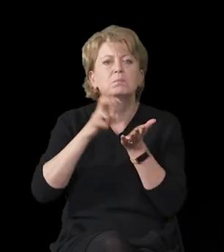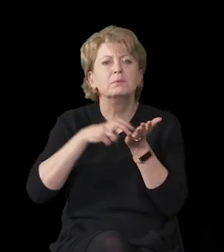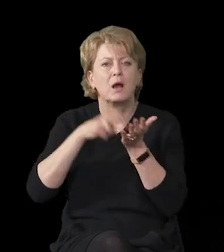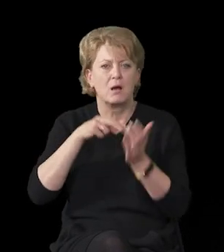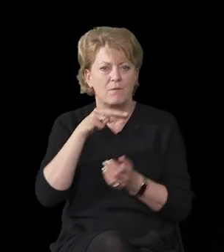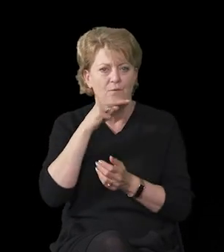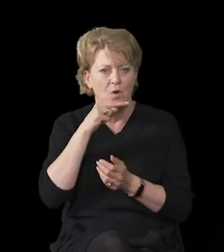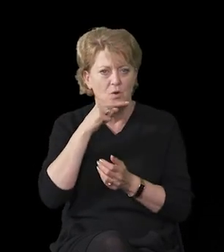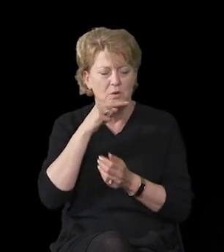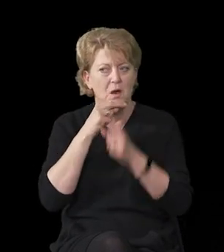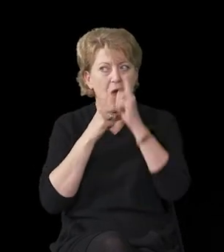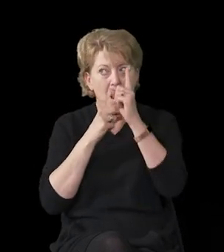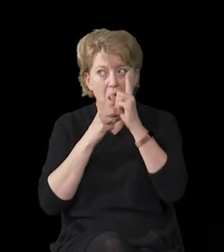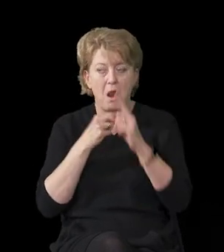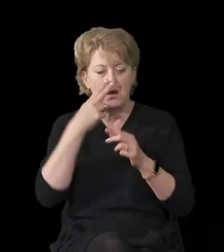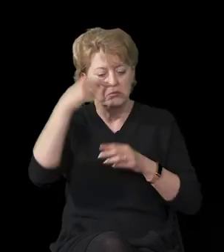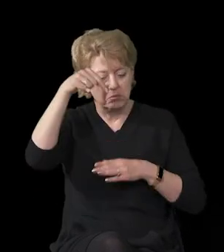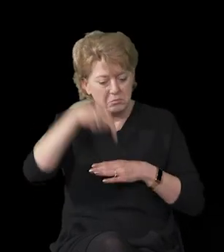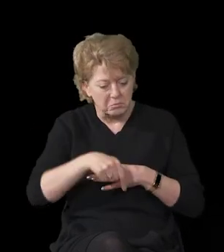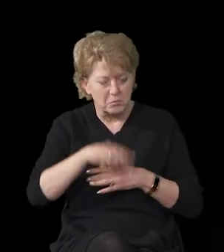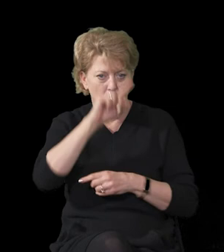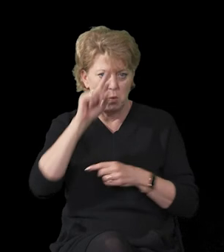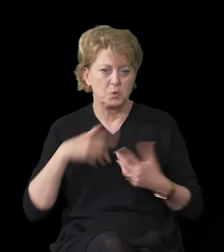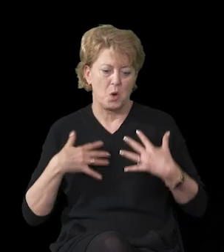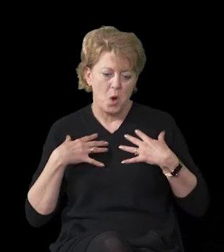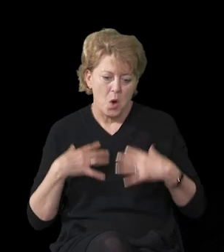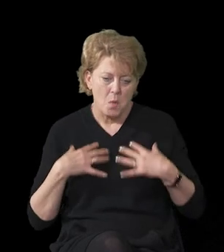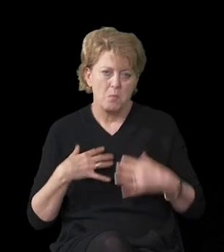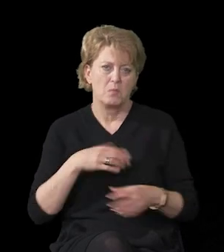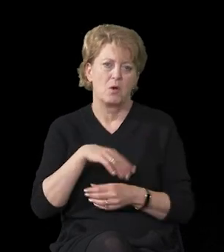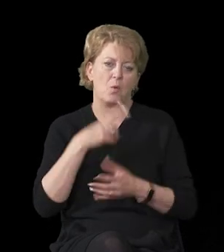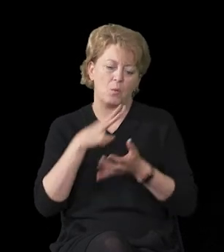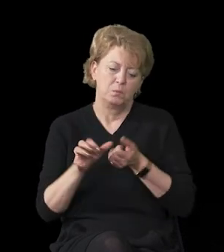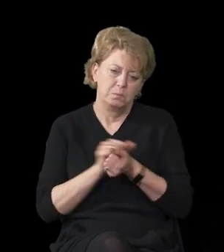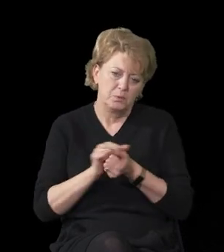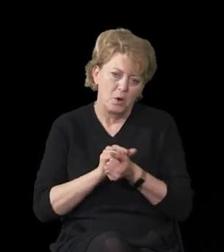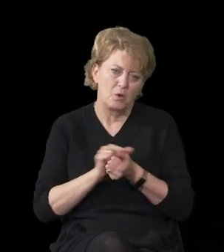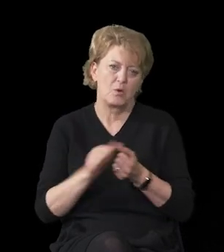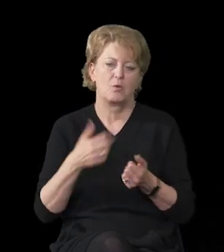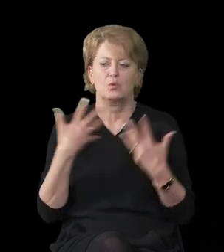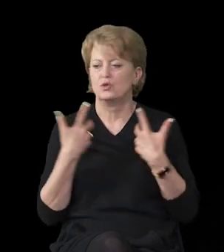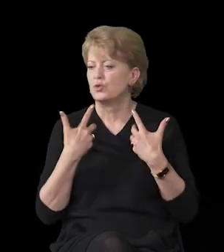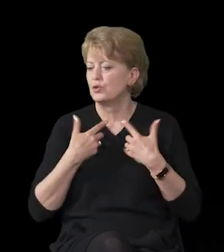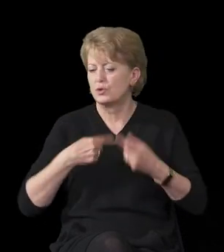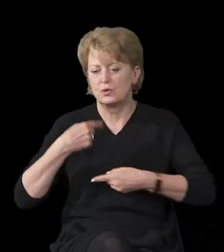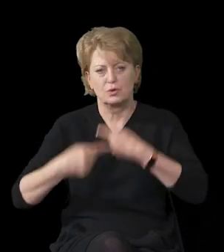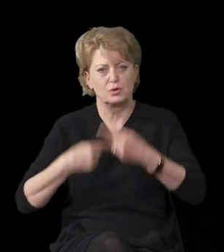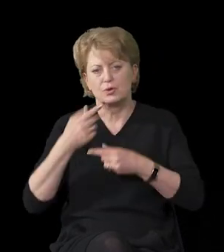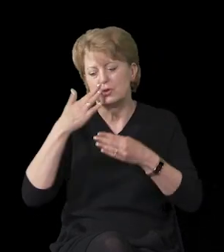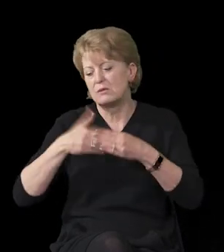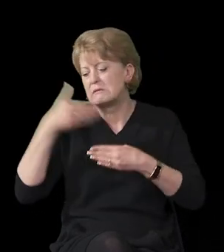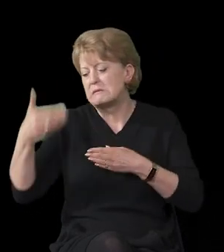takie sceny, gdzie ludzie się kąpią, piorą i właściwie to życie dzieje się na zewnątrz.